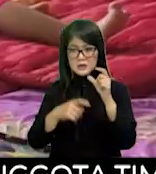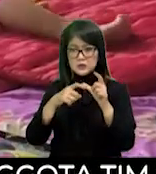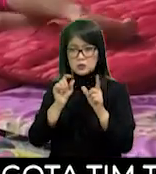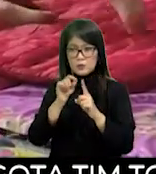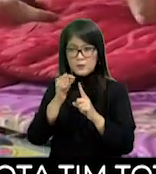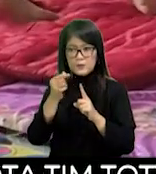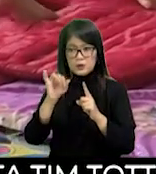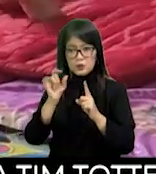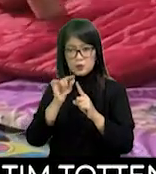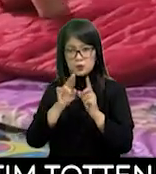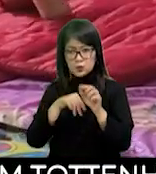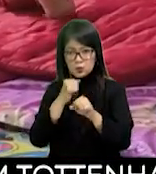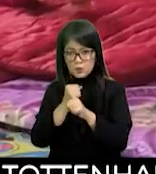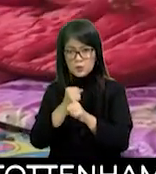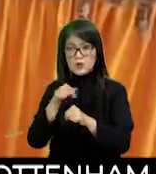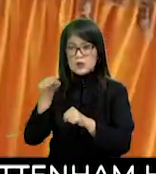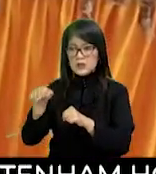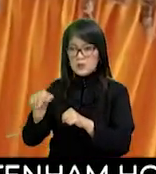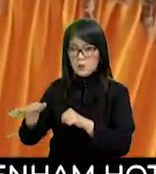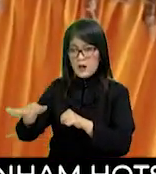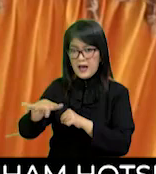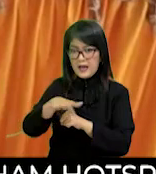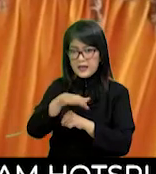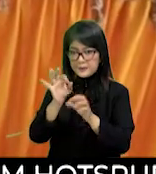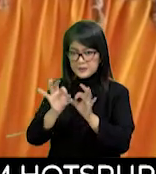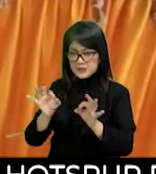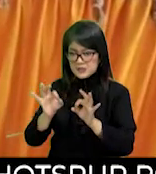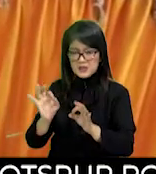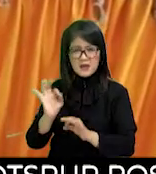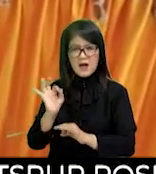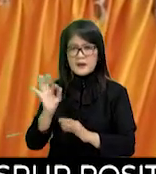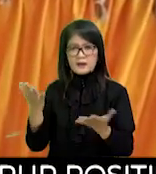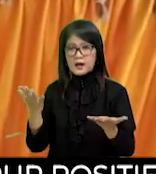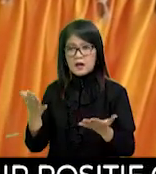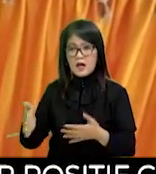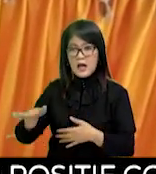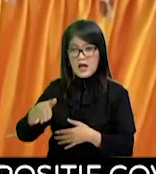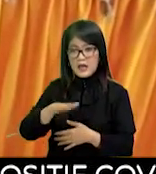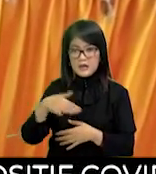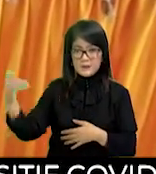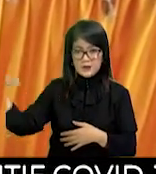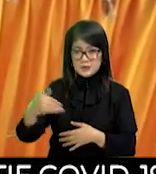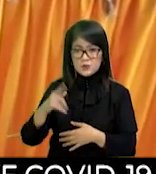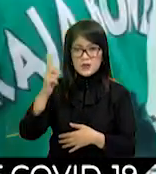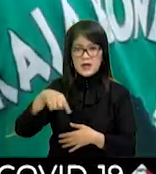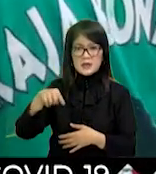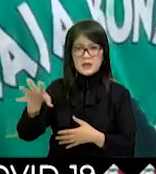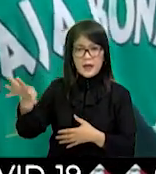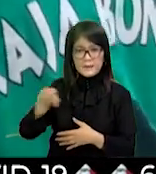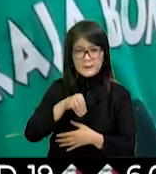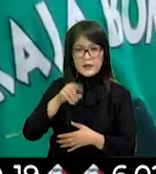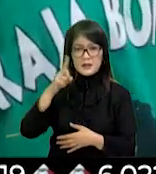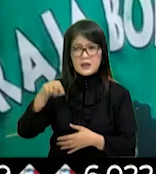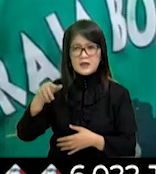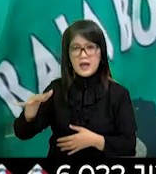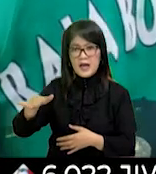mengeluhkan ketersediaan air bersih. Air yang disalurkan ke lokasi pengungsian ini berasal dari sumber air di Pronojiwo, seringkali